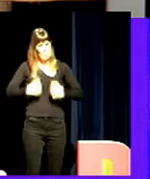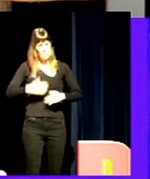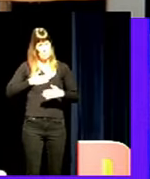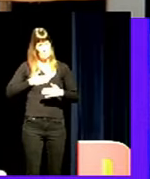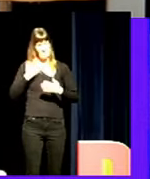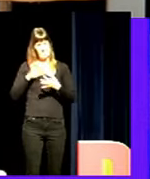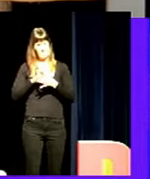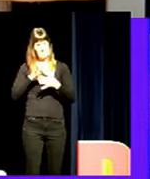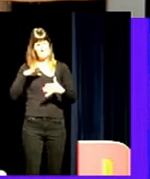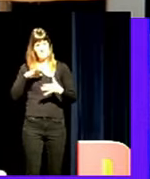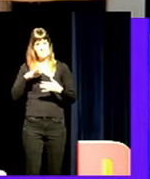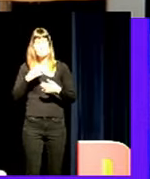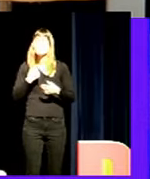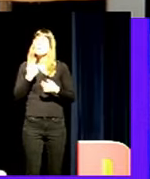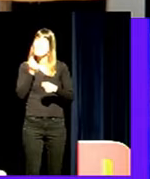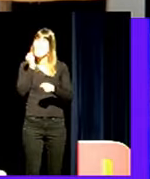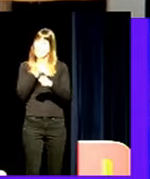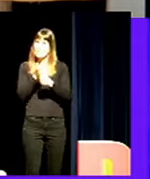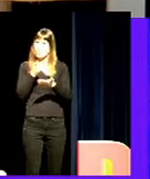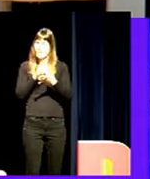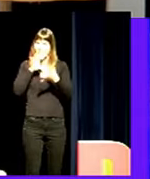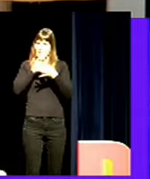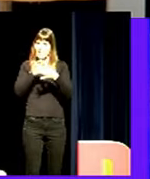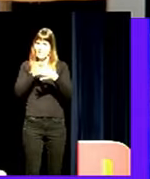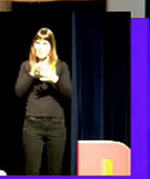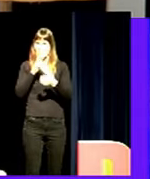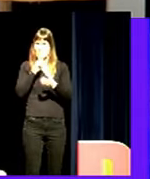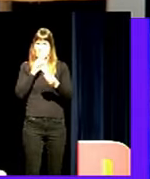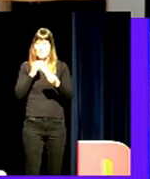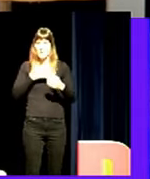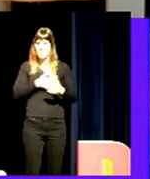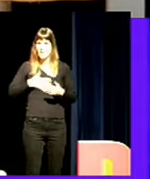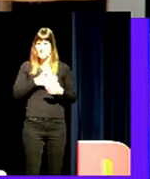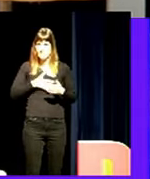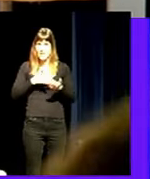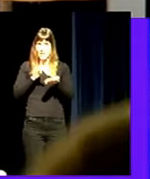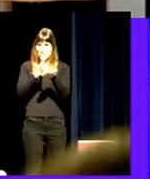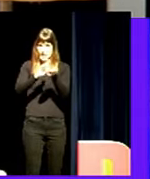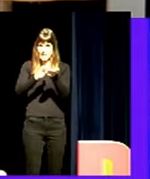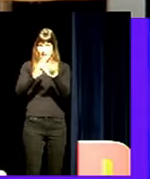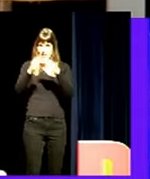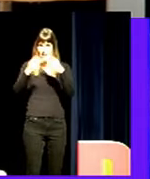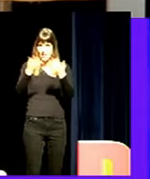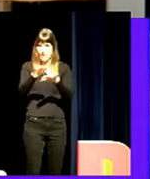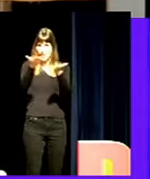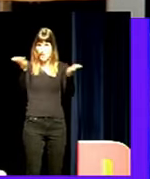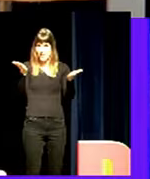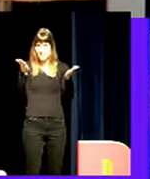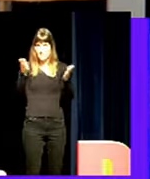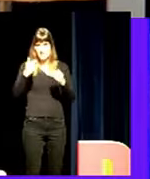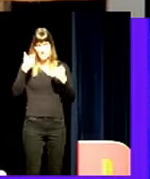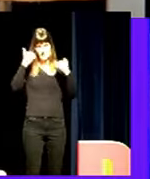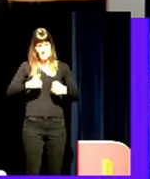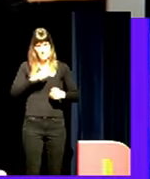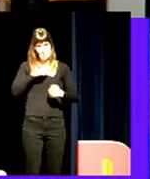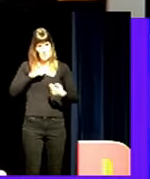gure erronka oso zaila da. Nola bilatzea ez da, ongizate, digital bat oso zaila izango da. Zerbait izan eta gaude